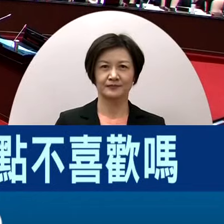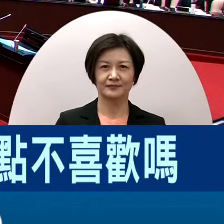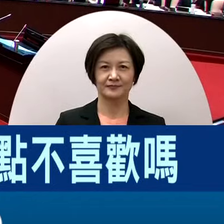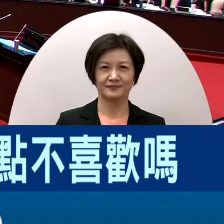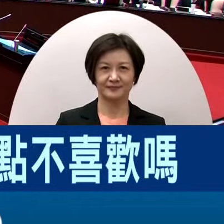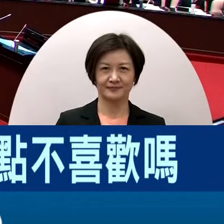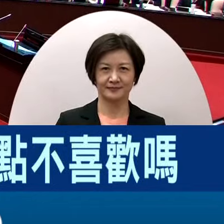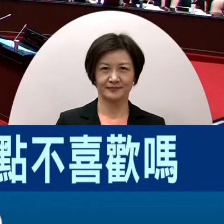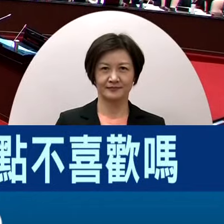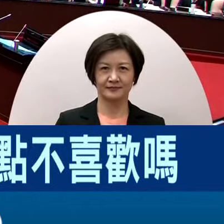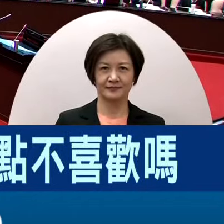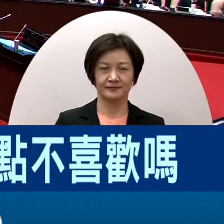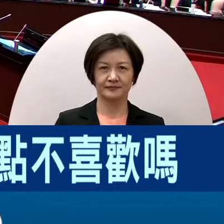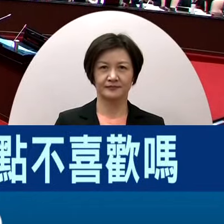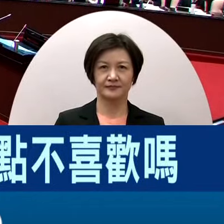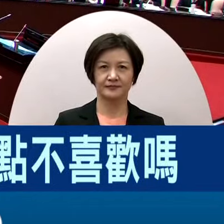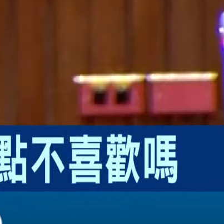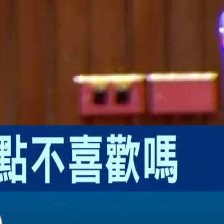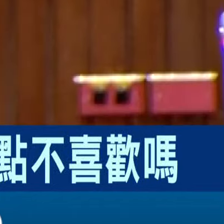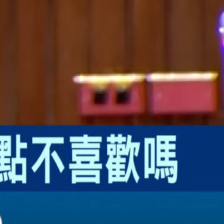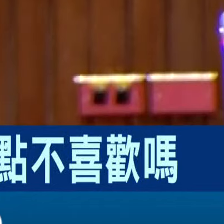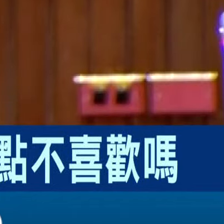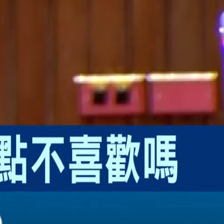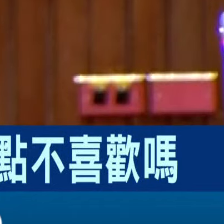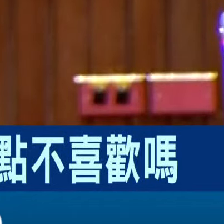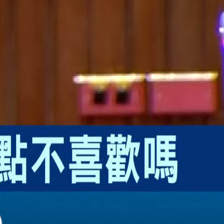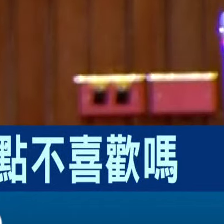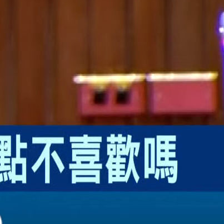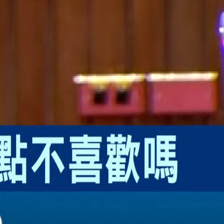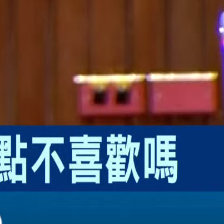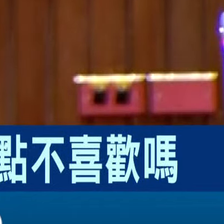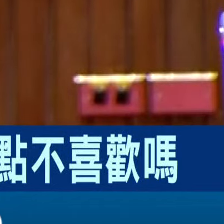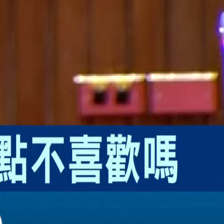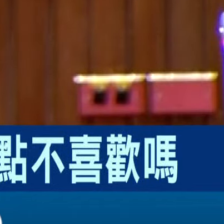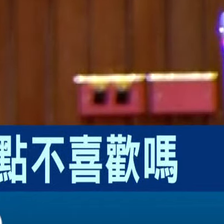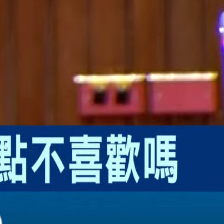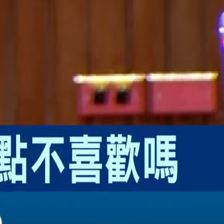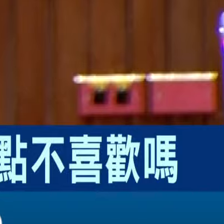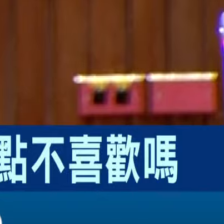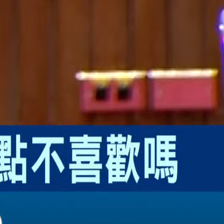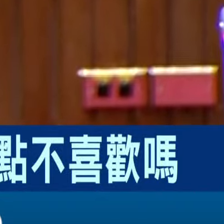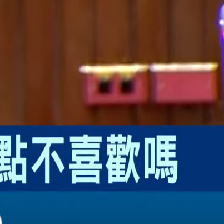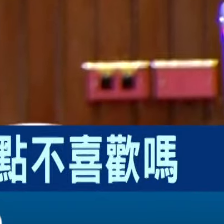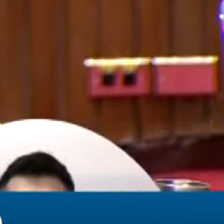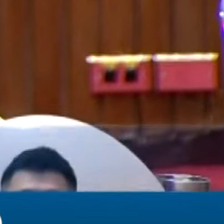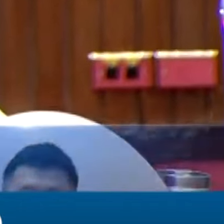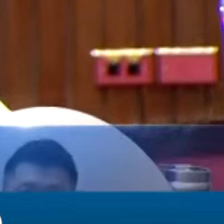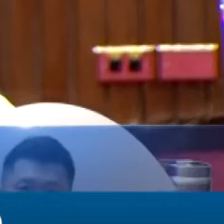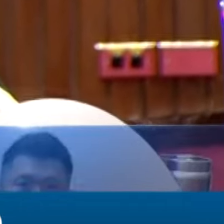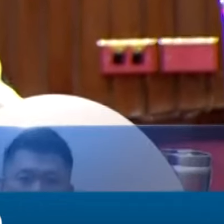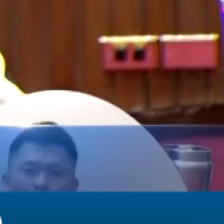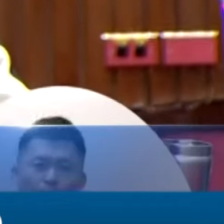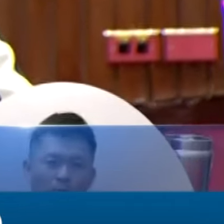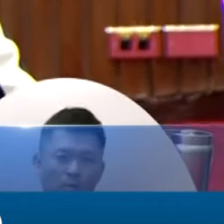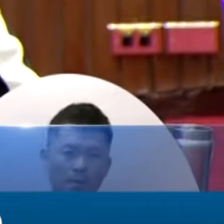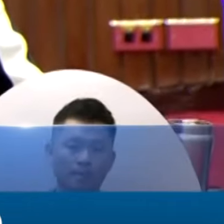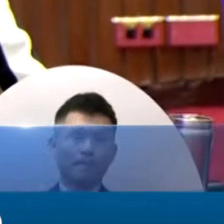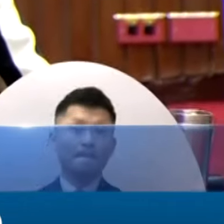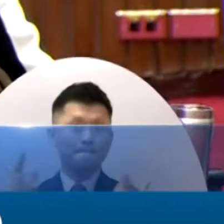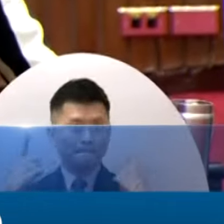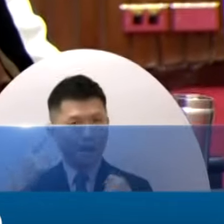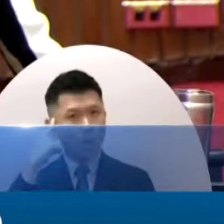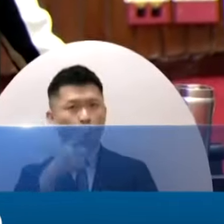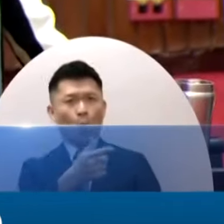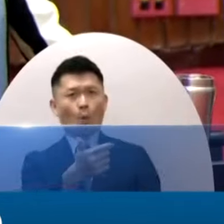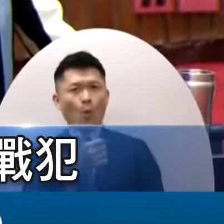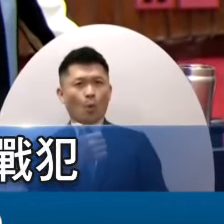其他新科蓝委炮声隆隆，倒是重返立院的柯智恩依旧站立满点。 他似乎已经从一个大家最大的